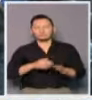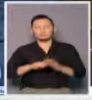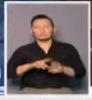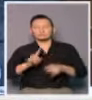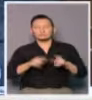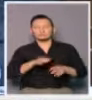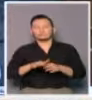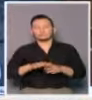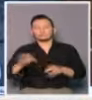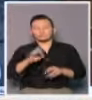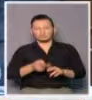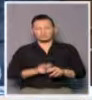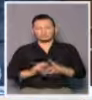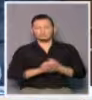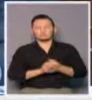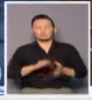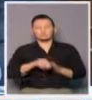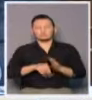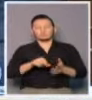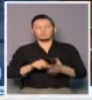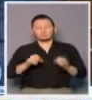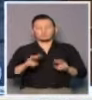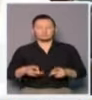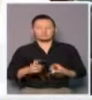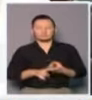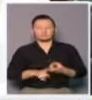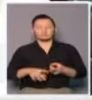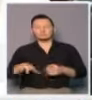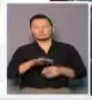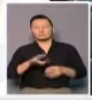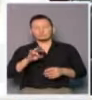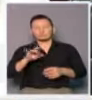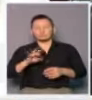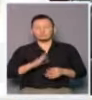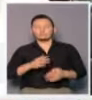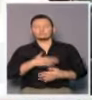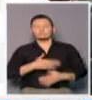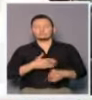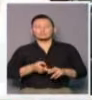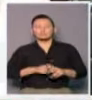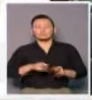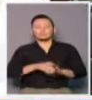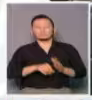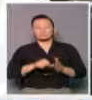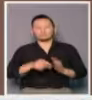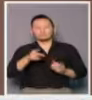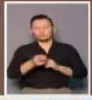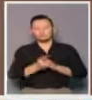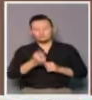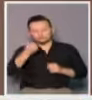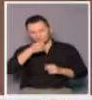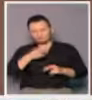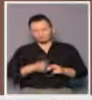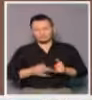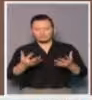вопросам медиации, в которой принял участие аким области Нурлан Ногаев. Как известно, действующий закон о медиации был принят в 2011 году,